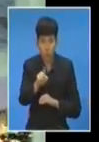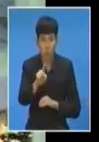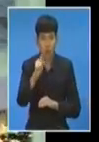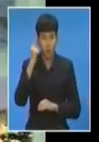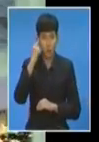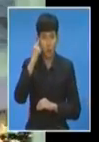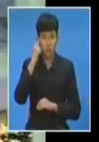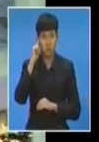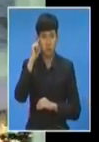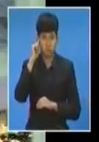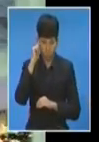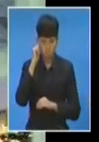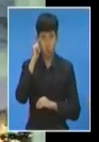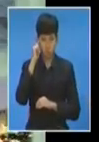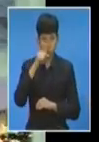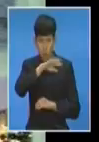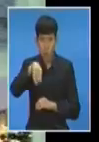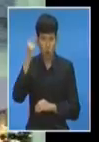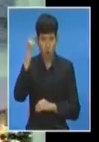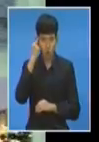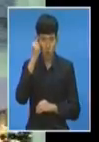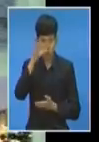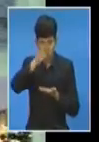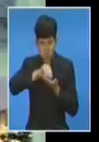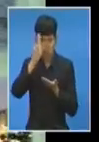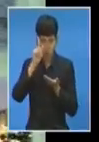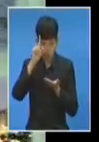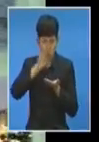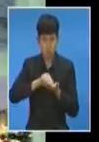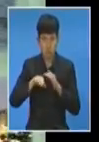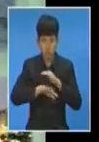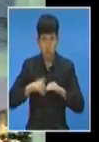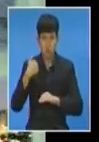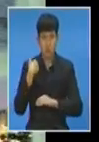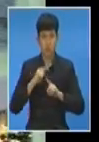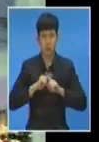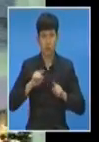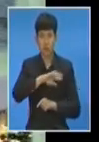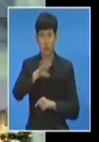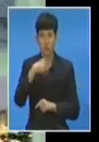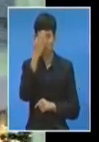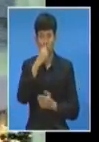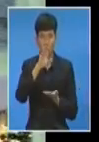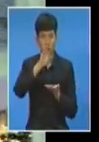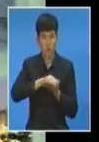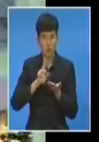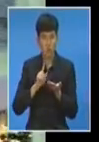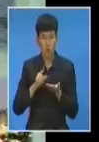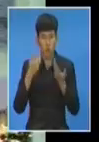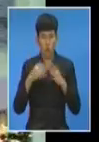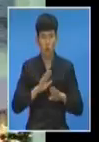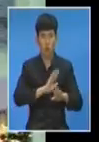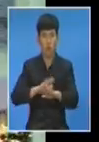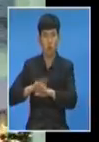มดฮะเราเห็นหมดฮะแต่จากการที่เราไม่นำข้อมูลมาเตือนภัยให้ประชาชนนะ